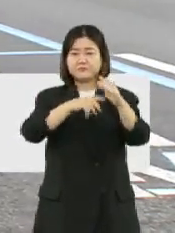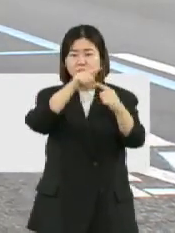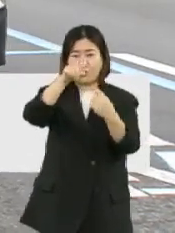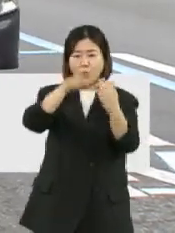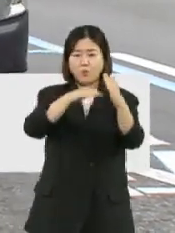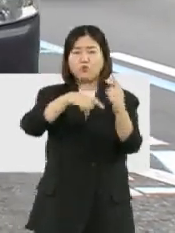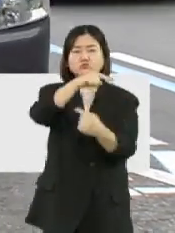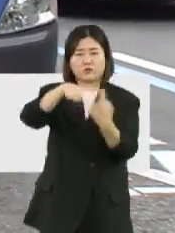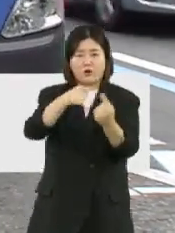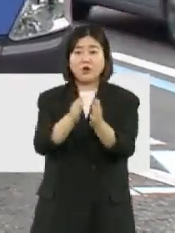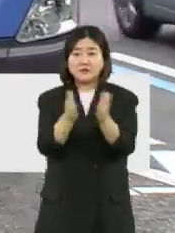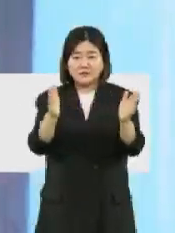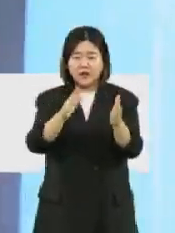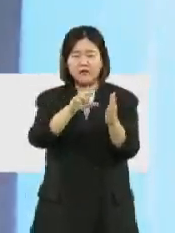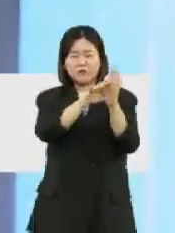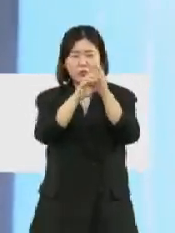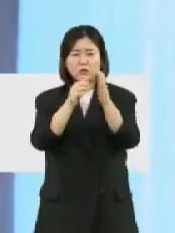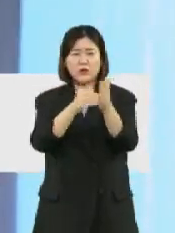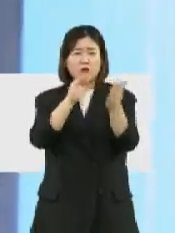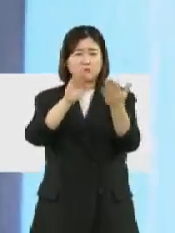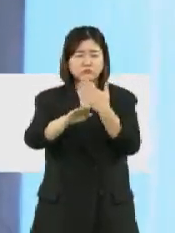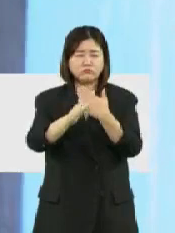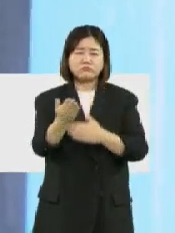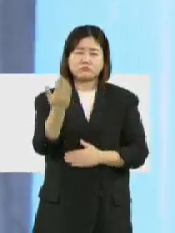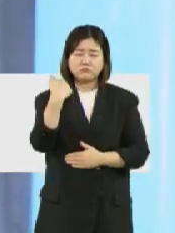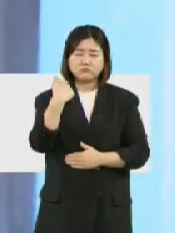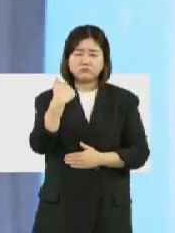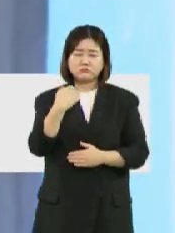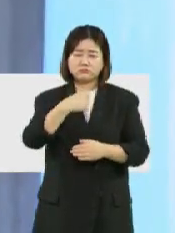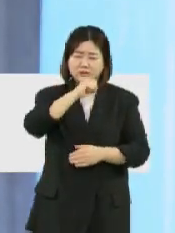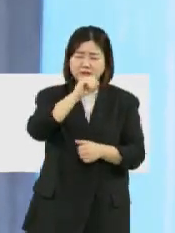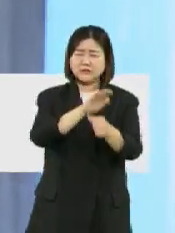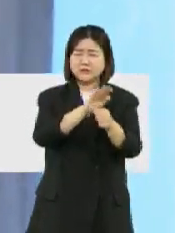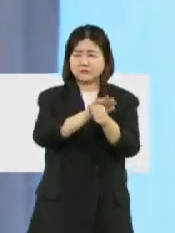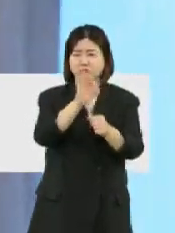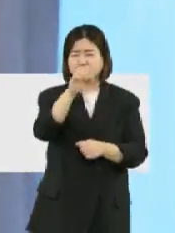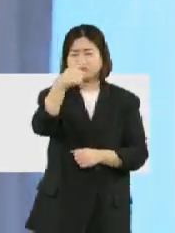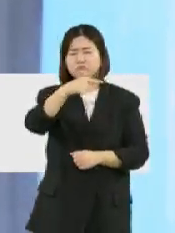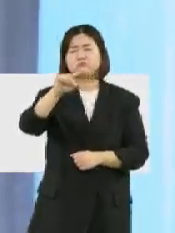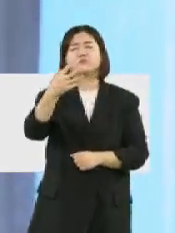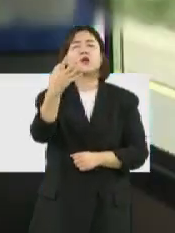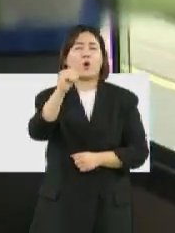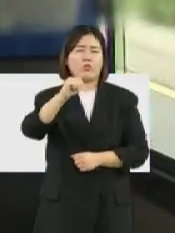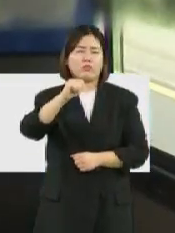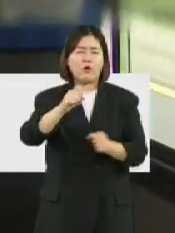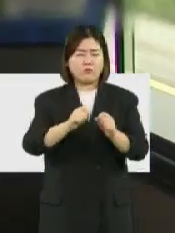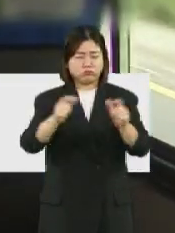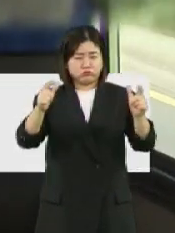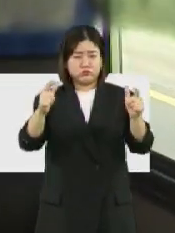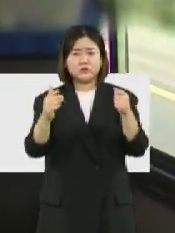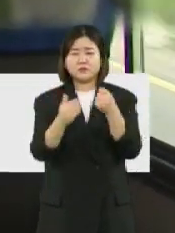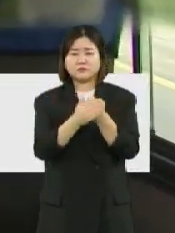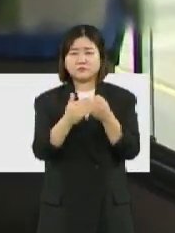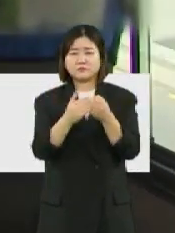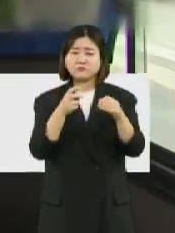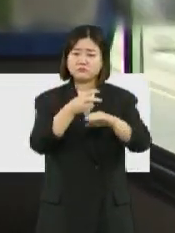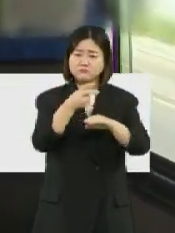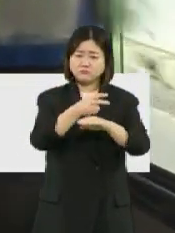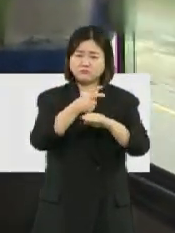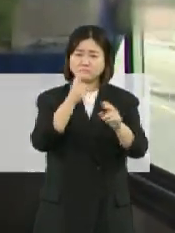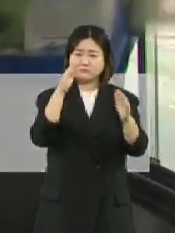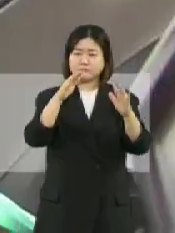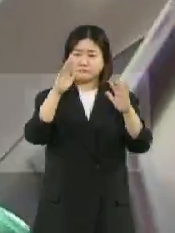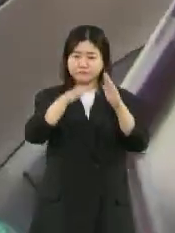를 시행하고 있으며 코론 알구 여파로 지난해 재정 지원금이 처음 100억원대 로 급격히 늘면서 버스